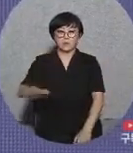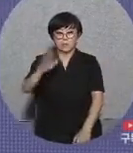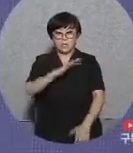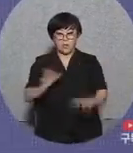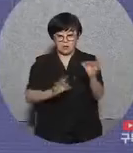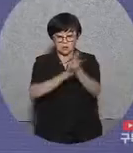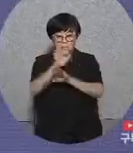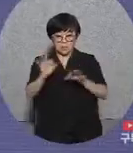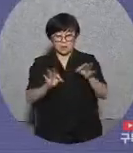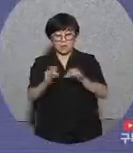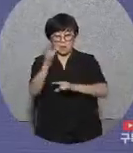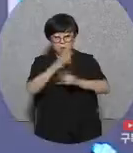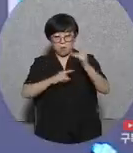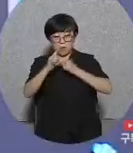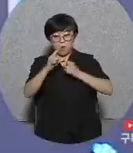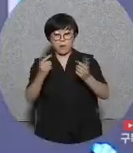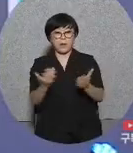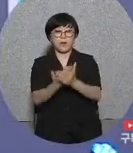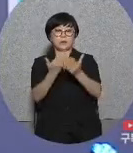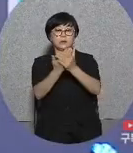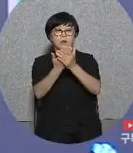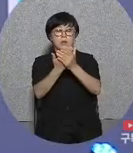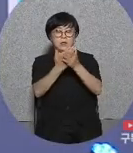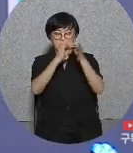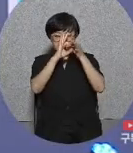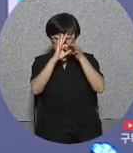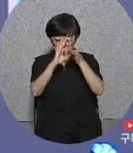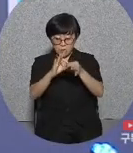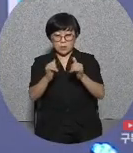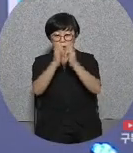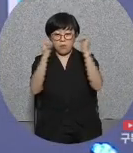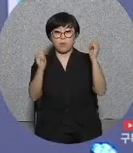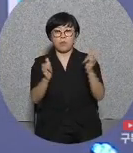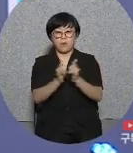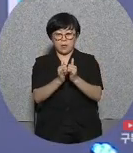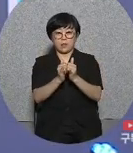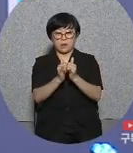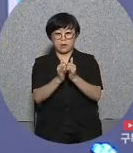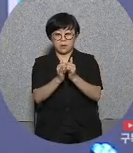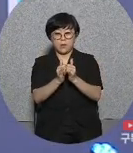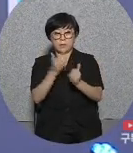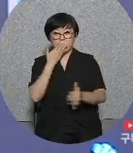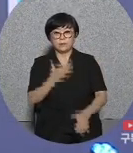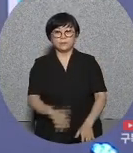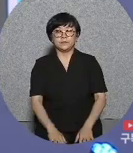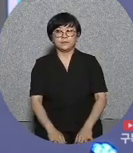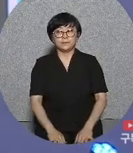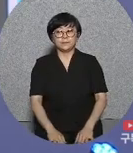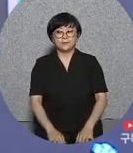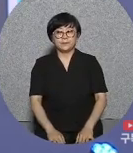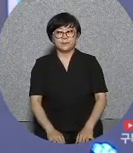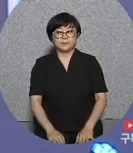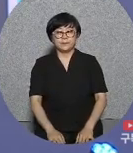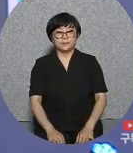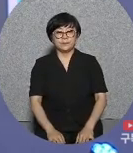경제를 한 발짝 더 지속적인 성장의 사회로 밀어넣을 낼 것입니다